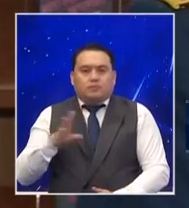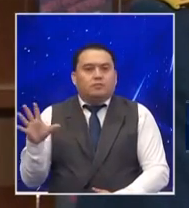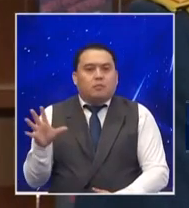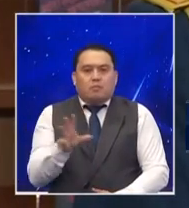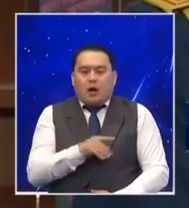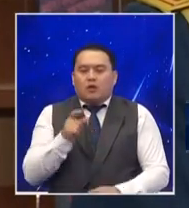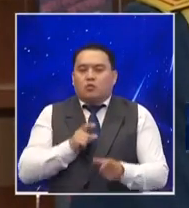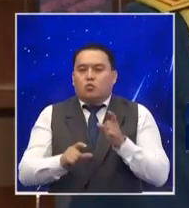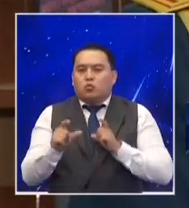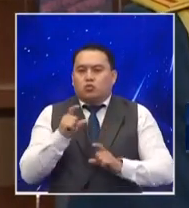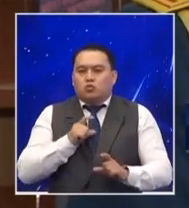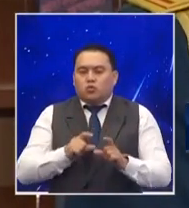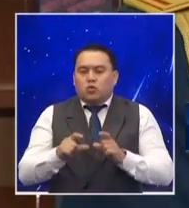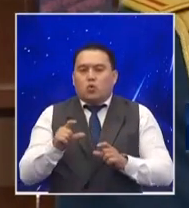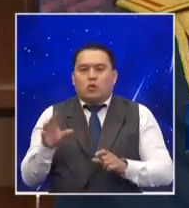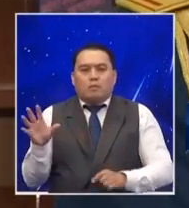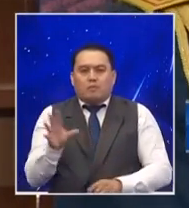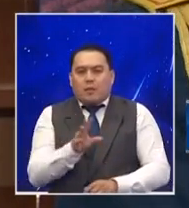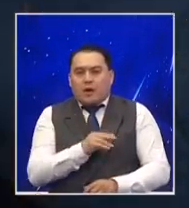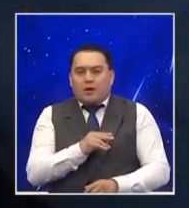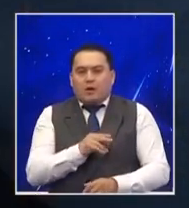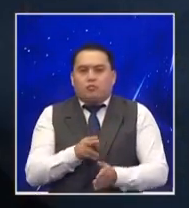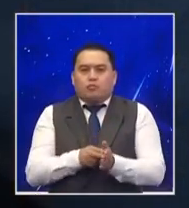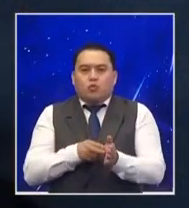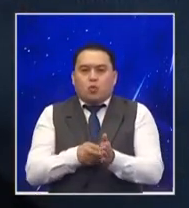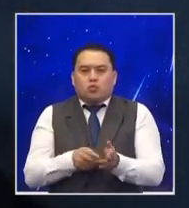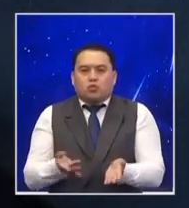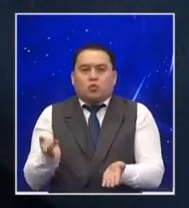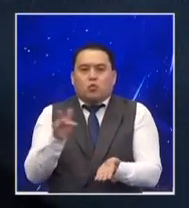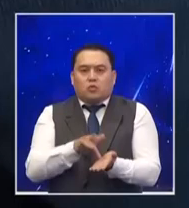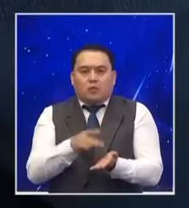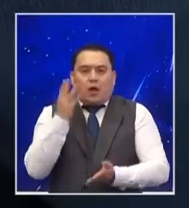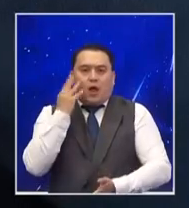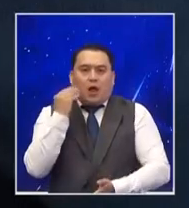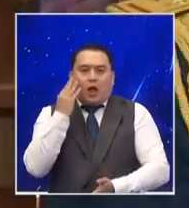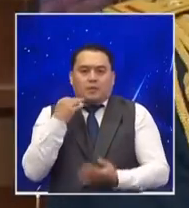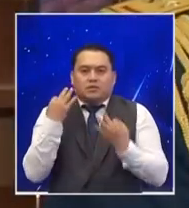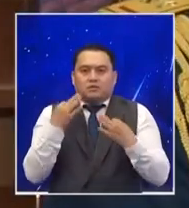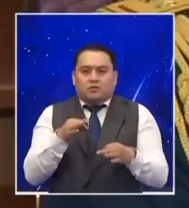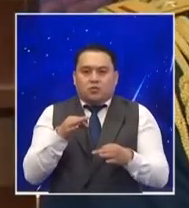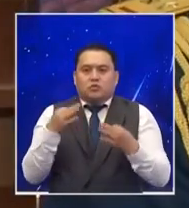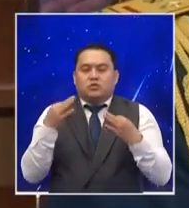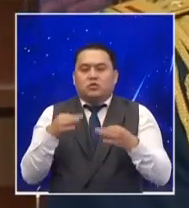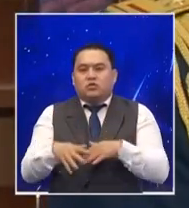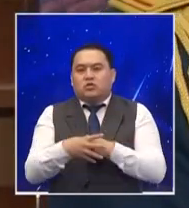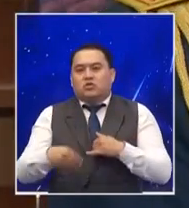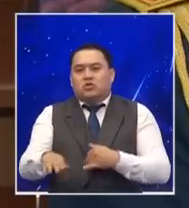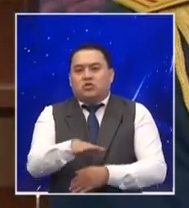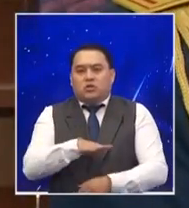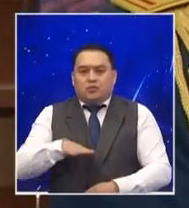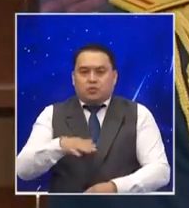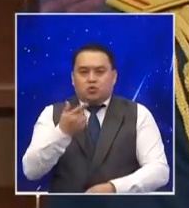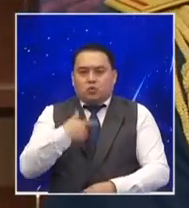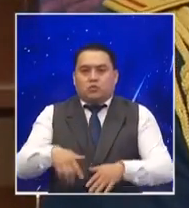барлық вуздардағы көбінесе студенттер пойызға отырып Алматыға егемендік еліміз үшін, жеріміз үшін,